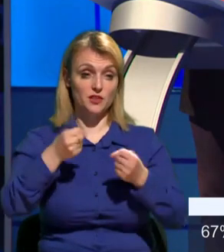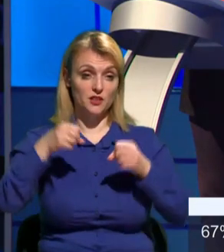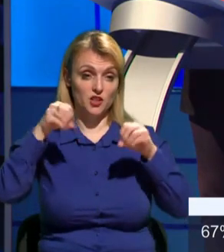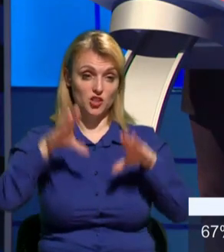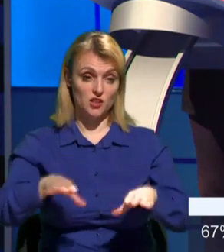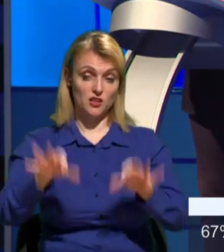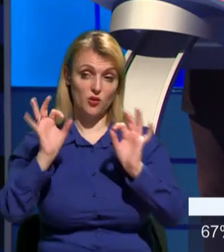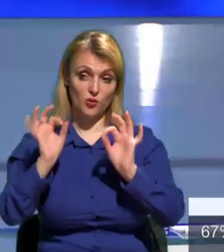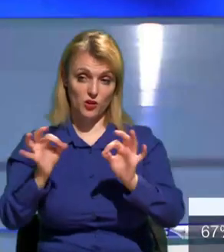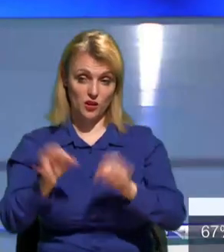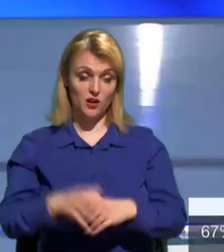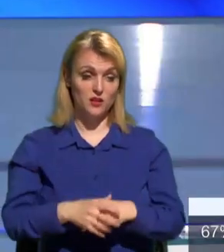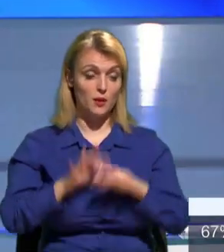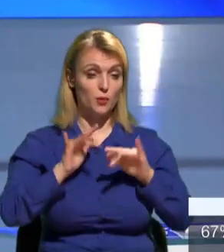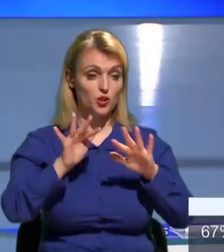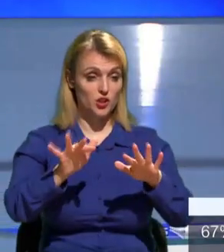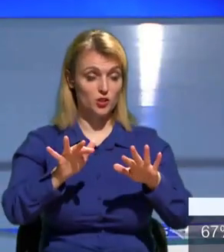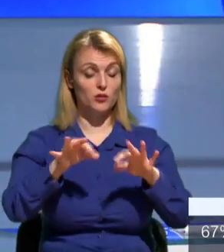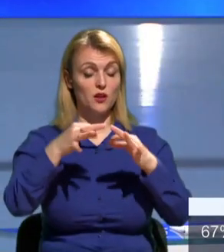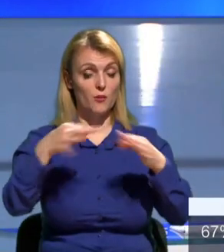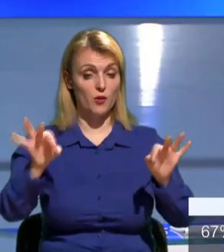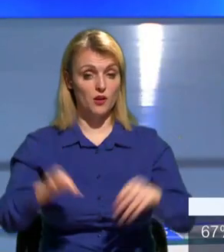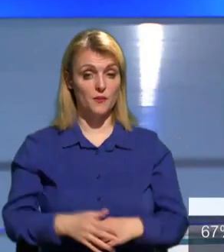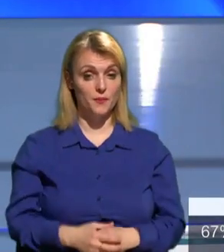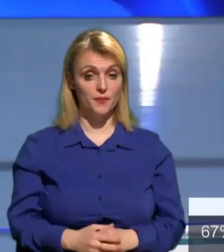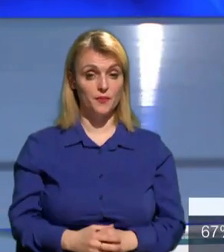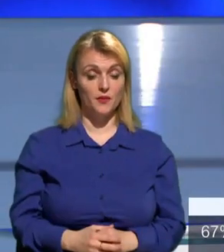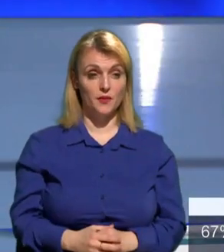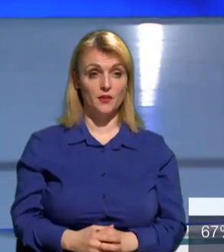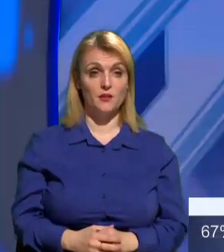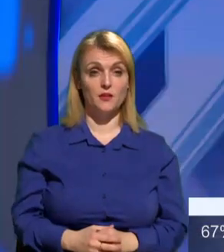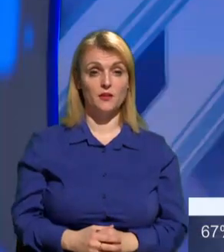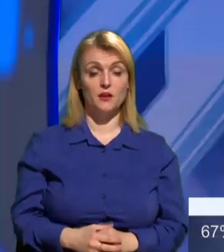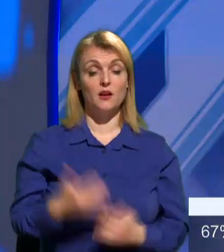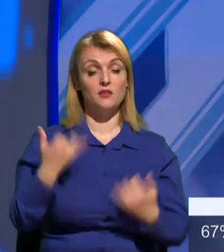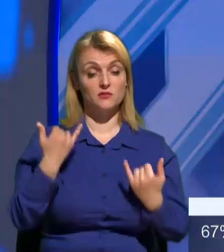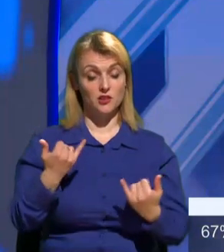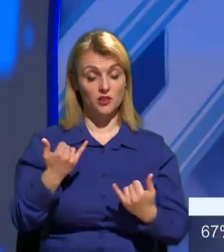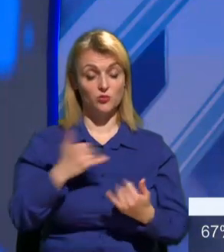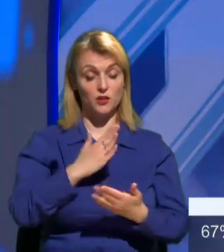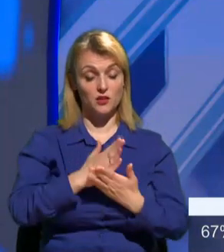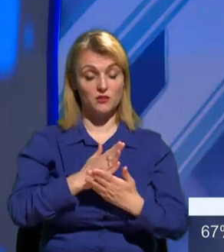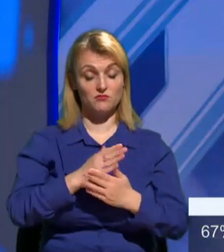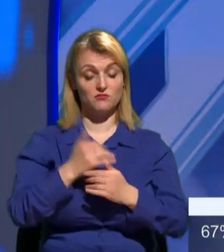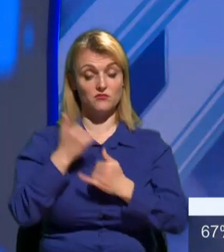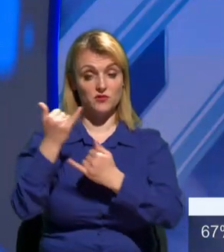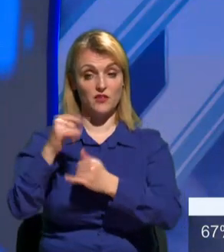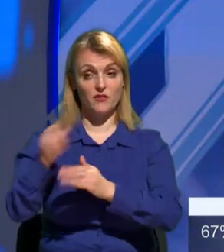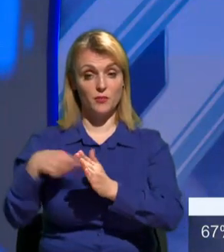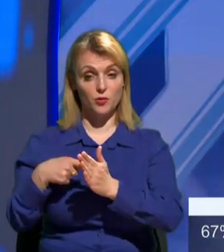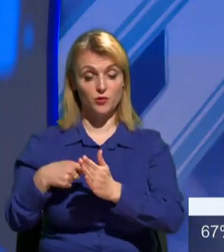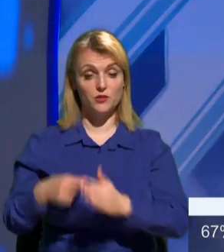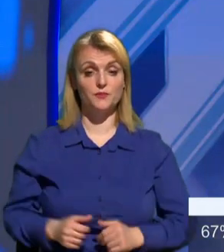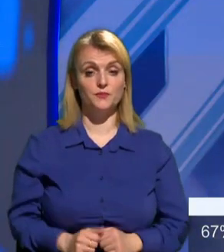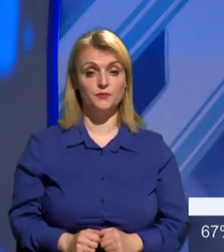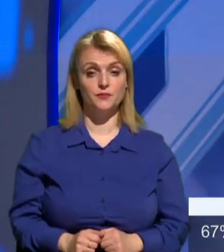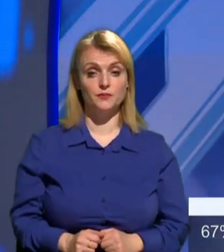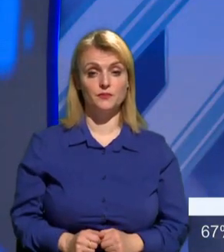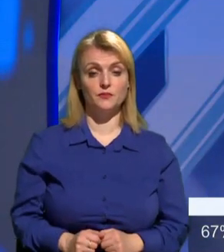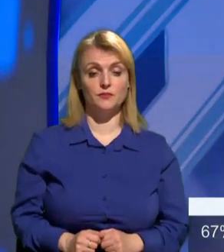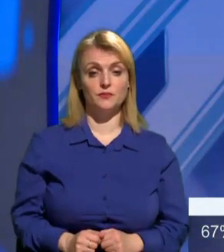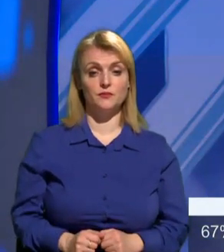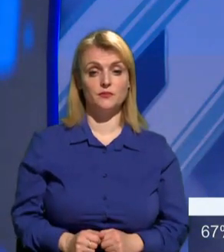democratic. Stimate candidat independent Igor Dodon, vreau să vă adresez următoarea întrebare, ținând cont de